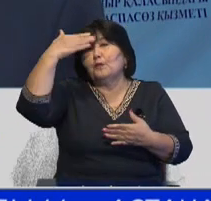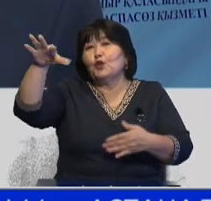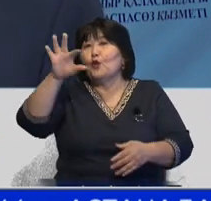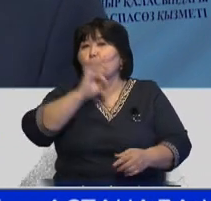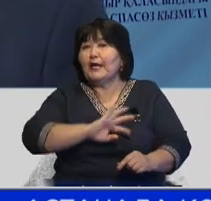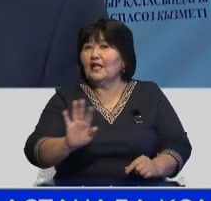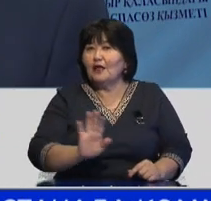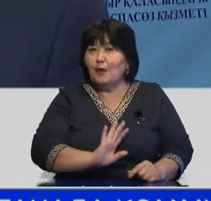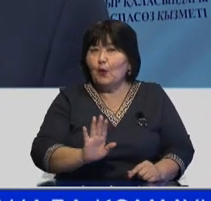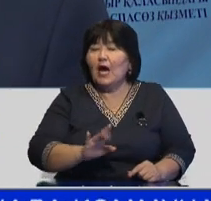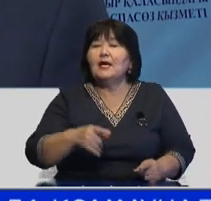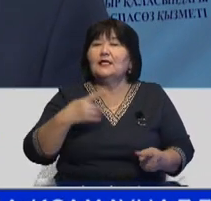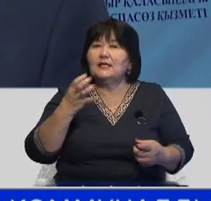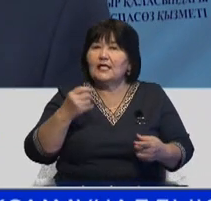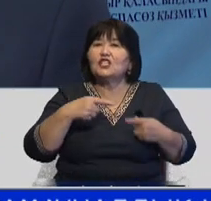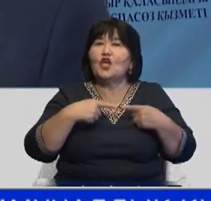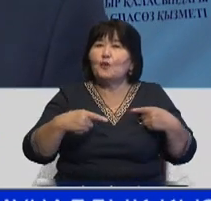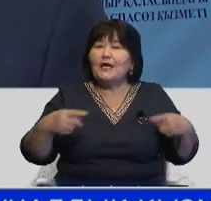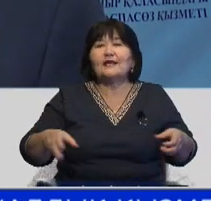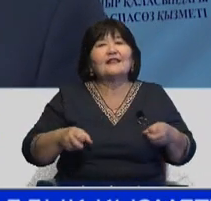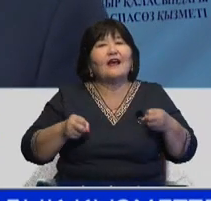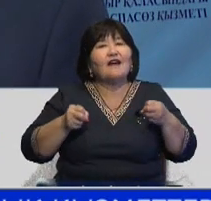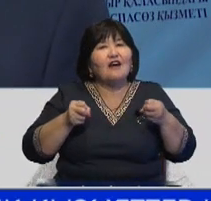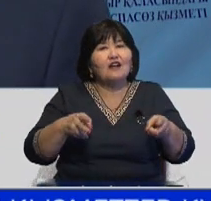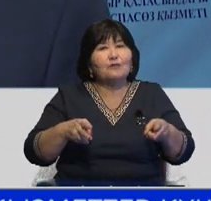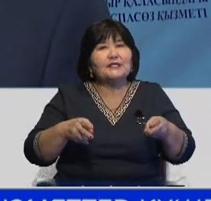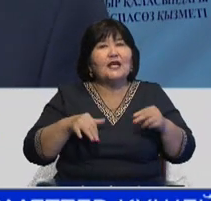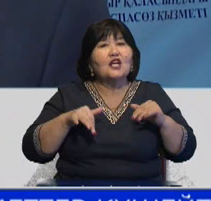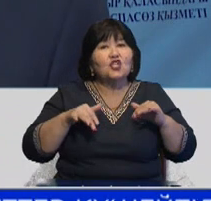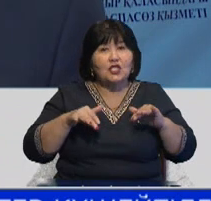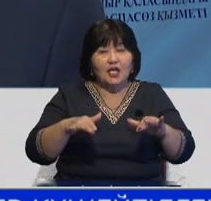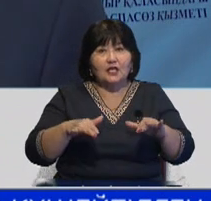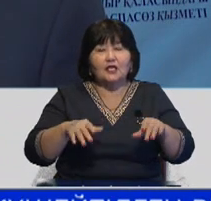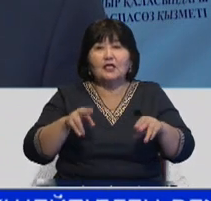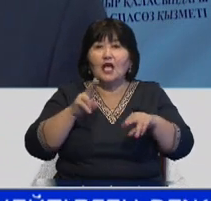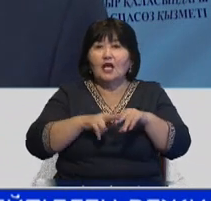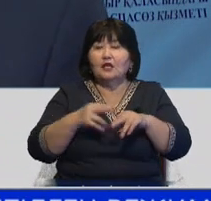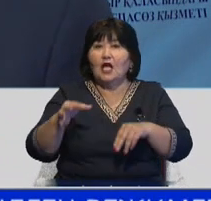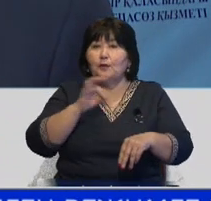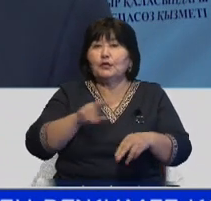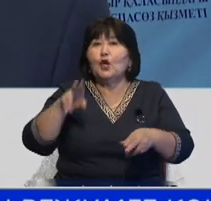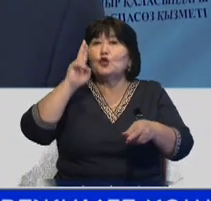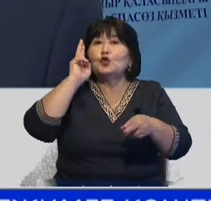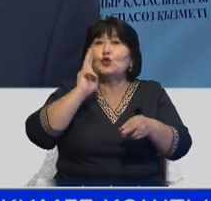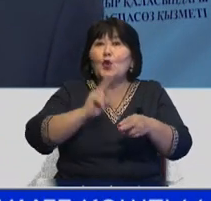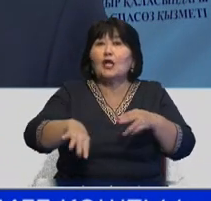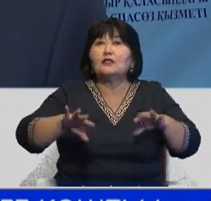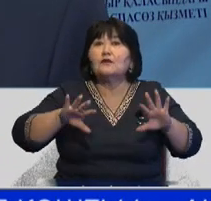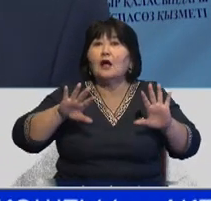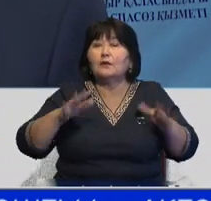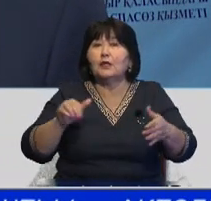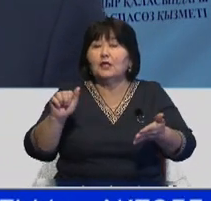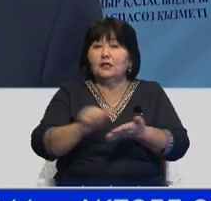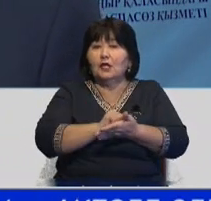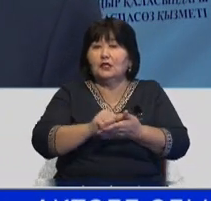пайдаланбауына, басқа да қылмыстық әрекеттерге төлқұжатты пайдаланбауына, жоғалтып алған